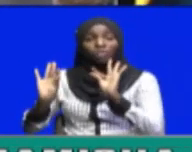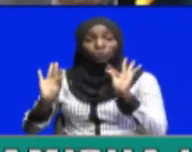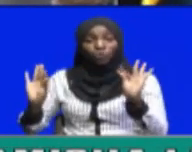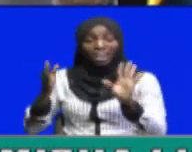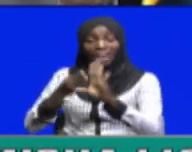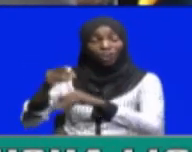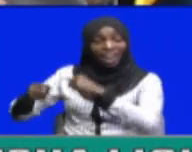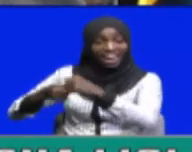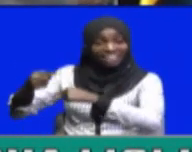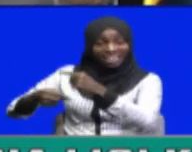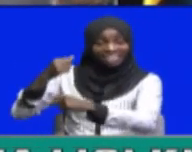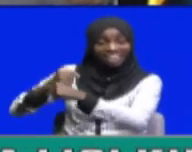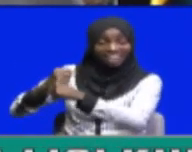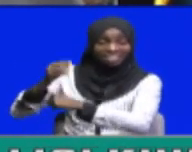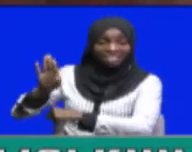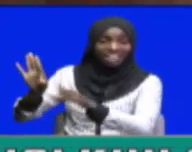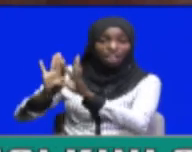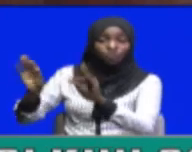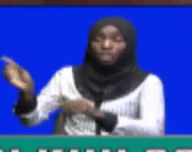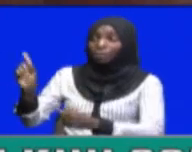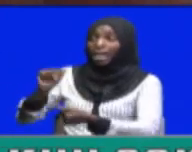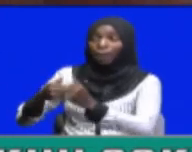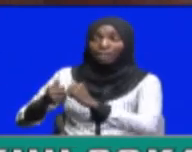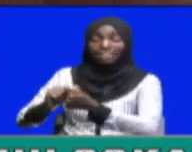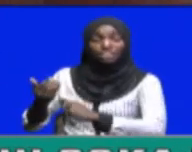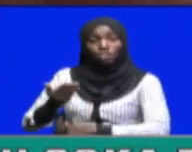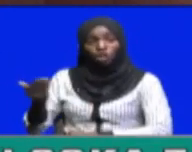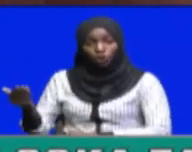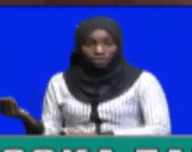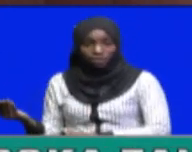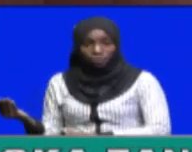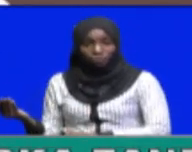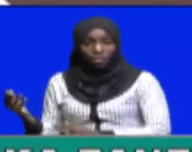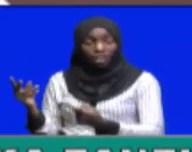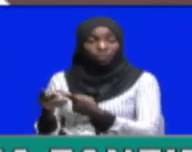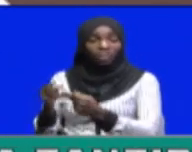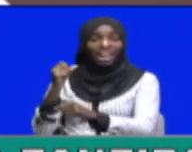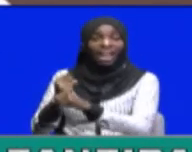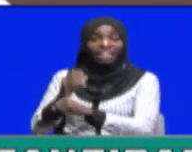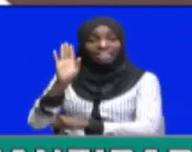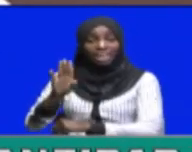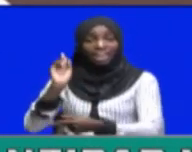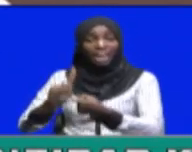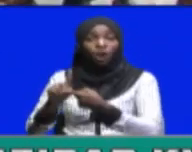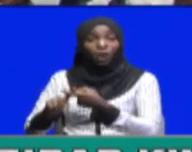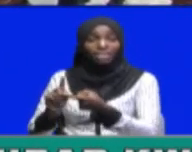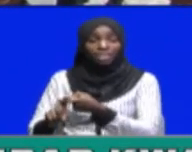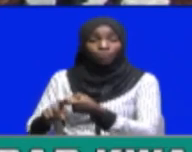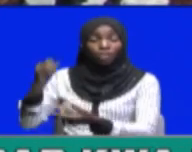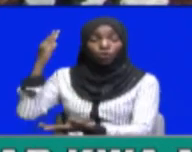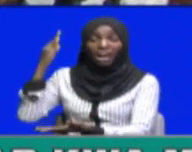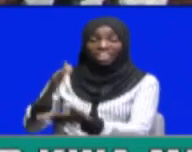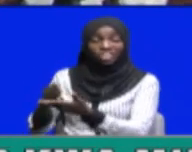kazi zake. Rais Dr. Shen amemueleza kiongozi huyo miongoni mwa majukumu yake makubwa alionayo mojawapo ni